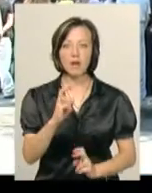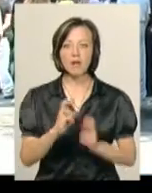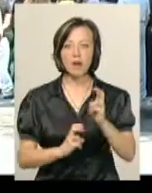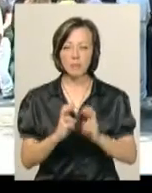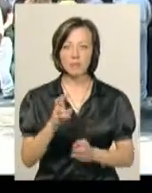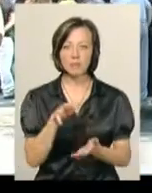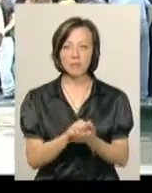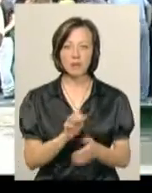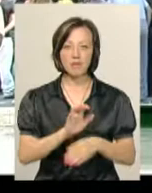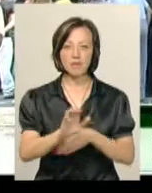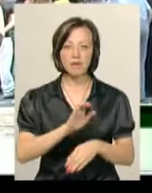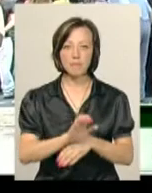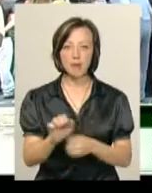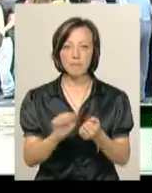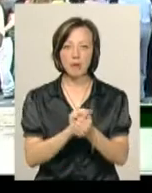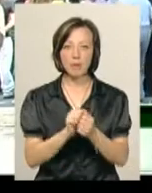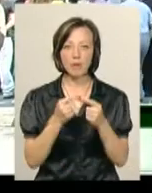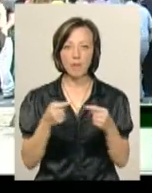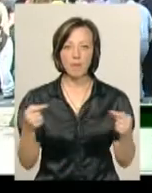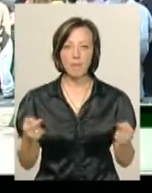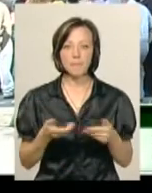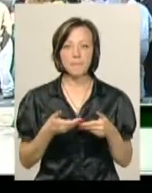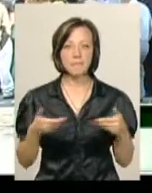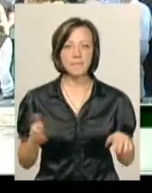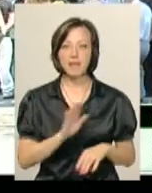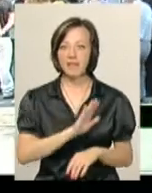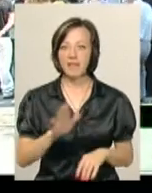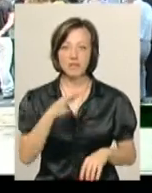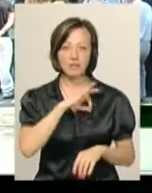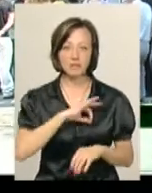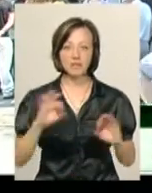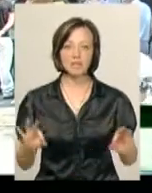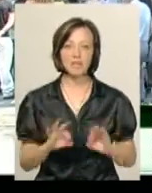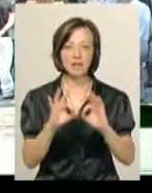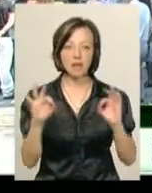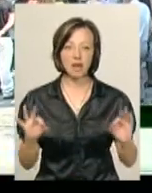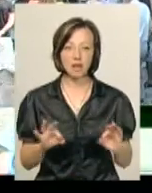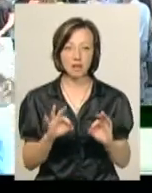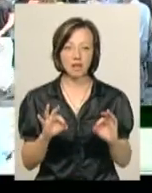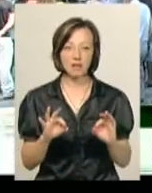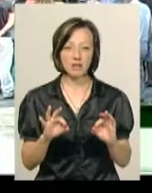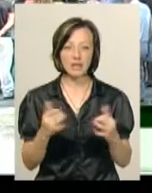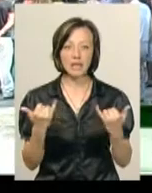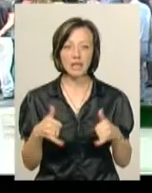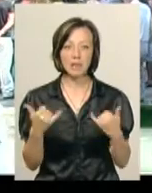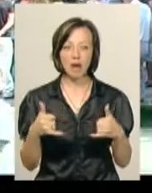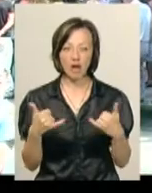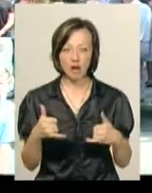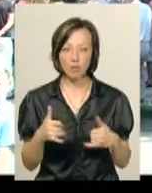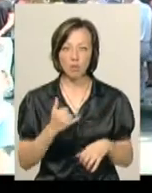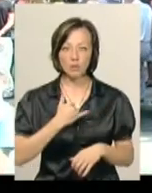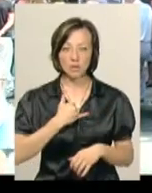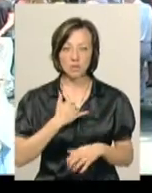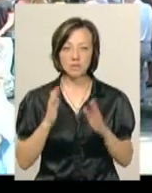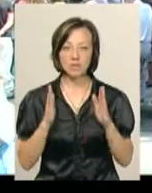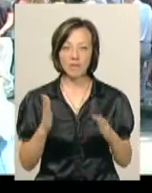випуском паперової продукції. Ми не використовуємо ніяких хімікатів. Тобто в нас